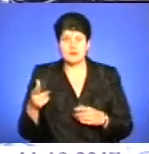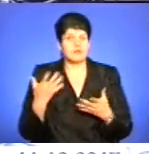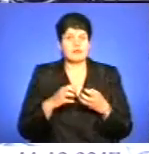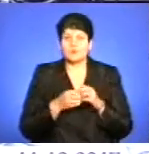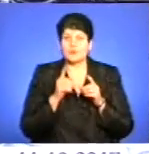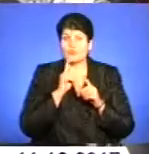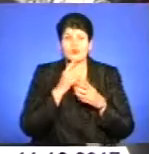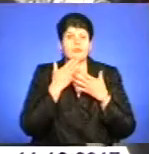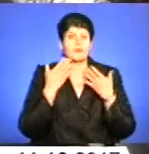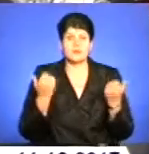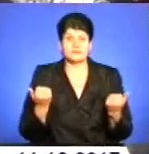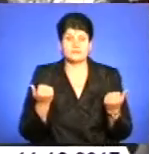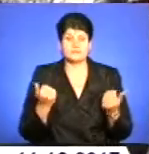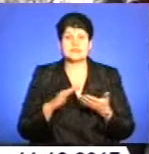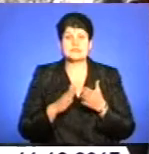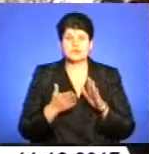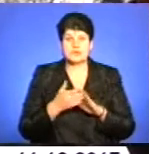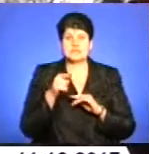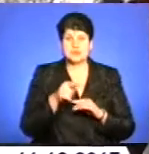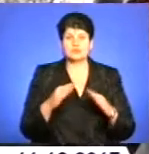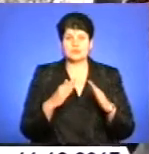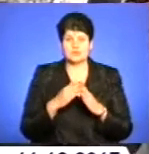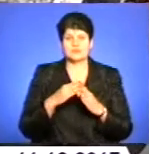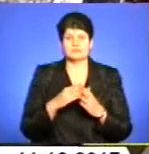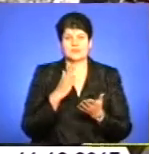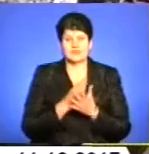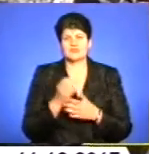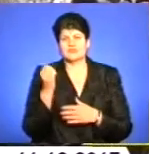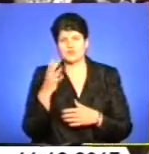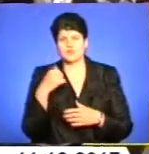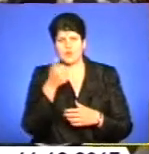немає. Ситуація з тою будовою крутиться ще з 2013-2014